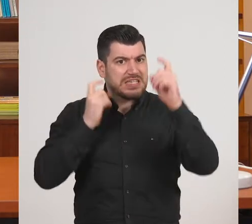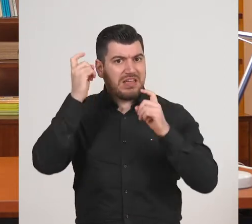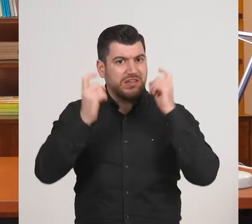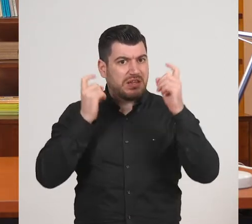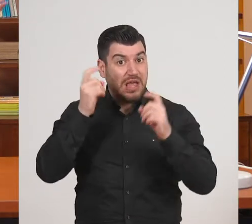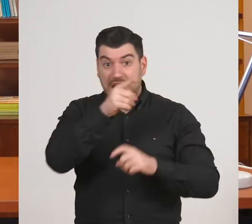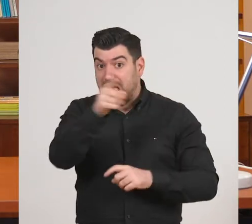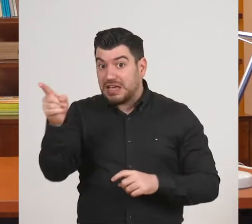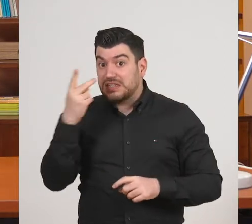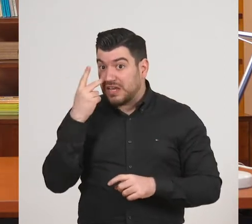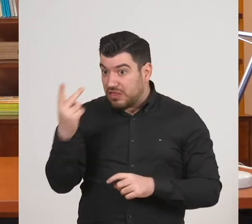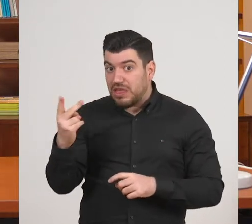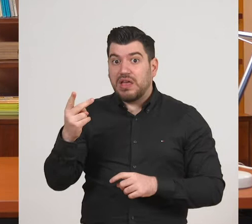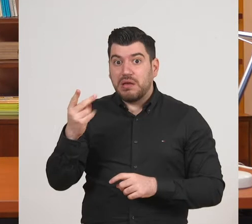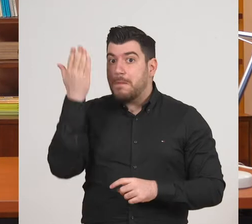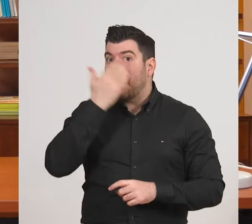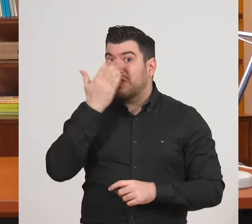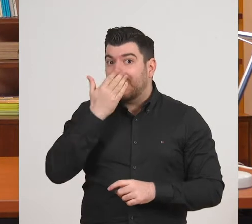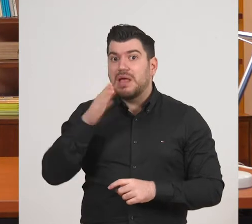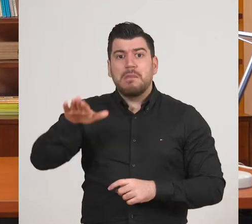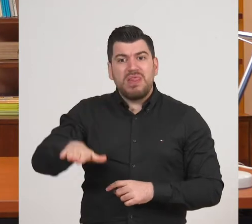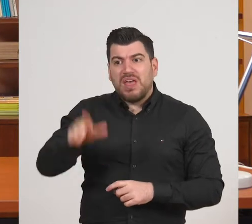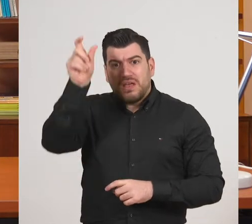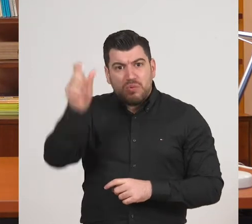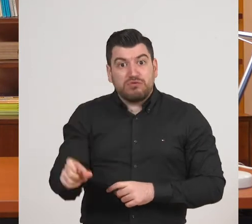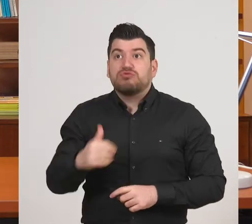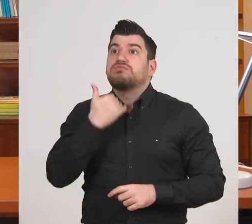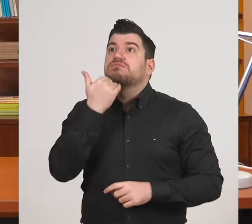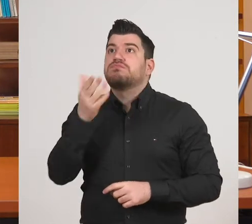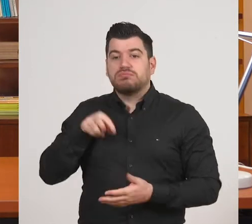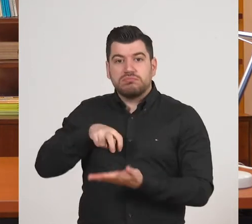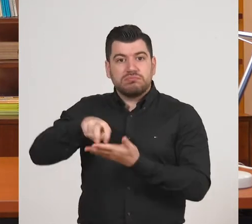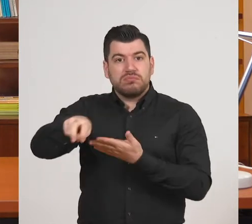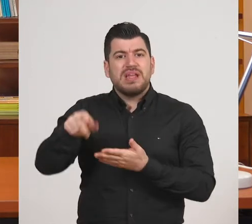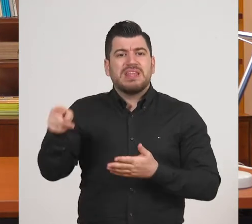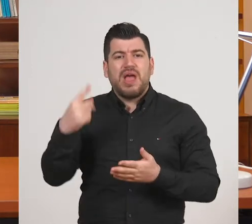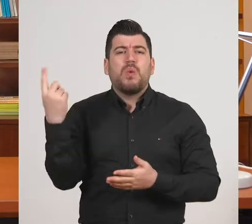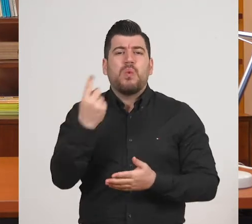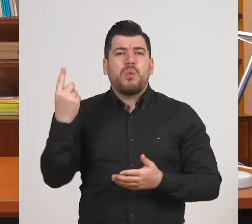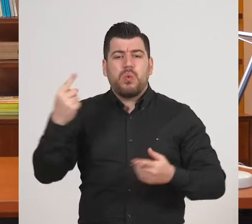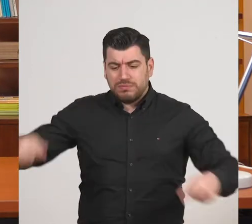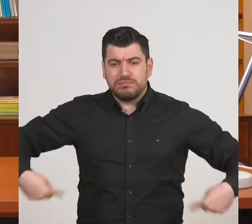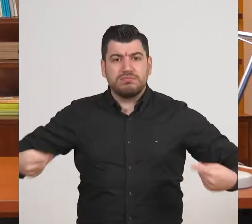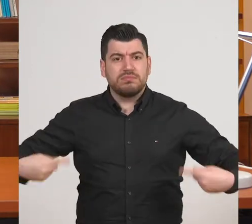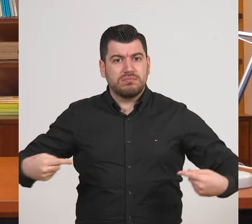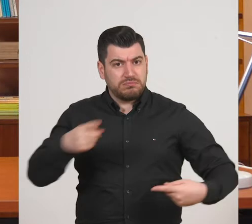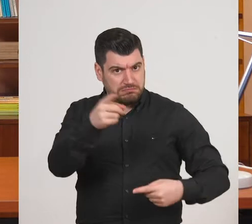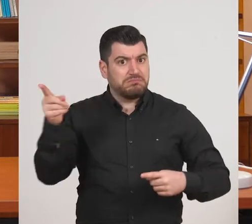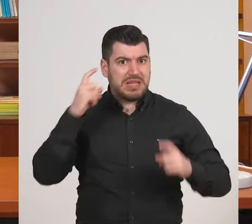σκεφτείτε πώς έχετε βρει κάποιο παιδάκι που δεν μπορεί να κινηθεί με τα πόδια του, αλλά χρησιμοποιεί